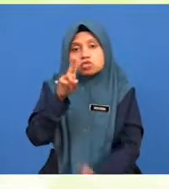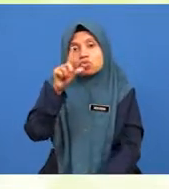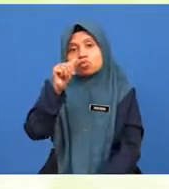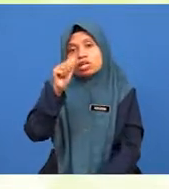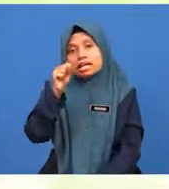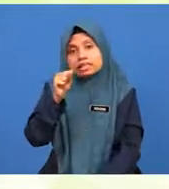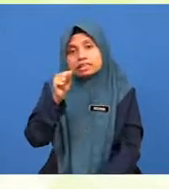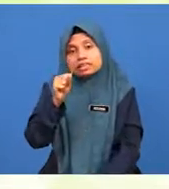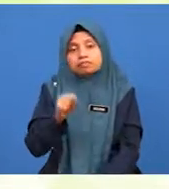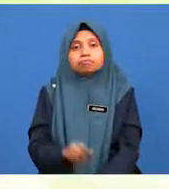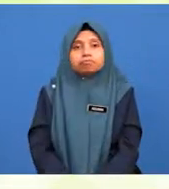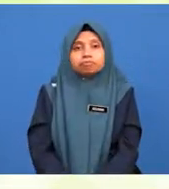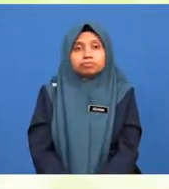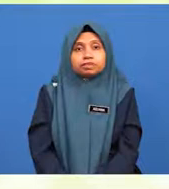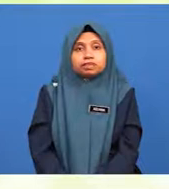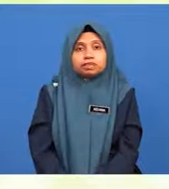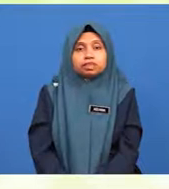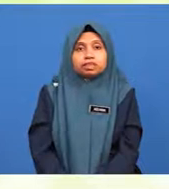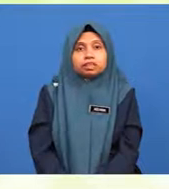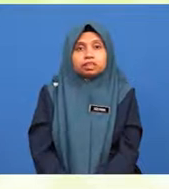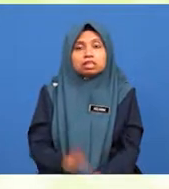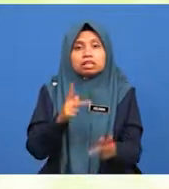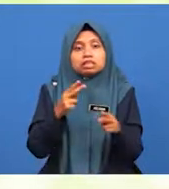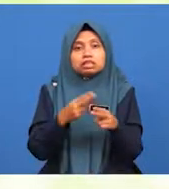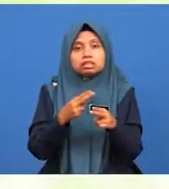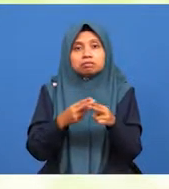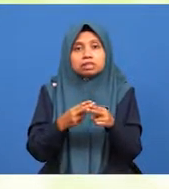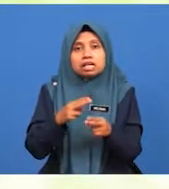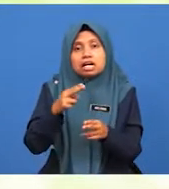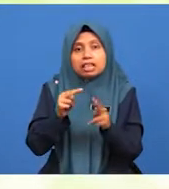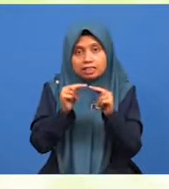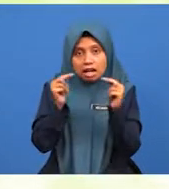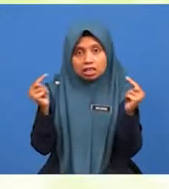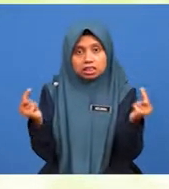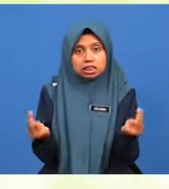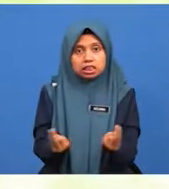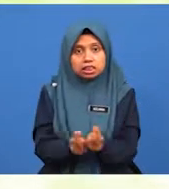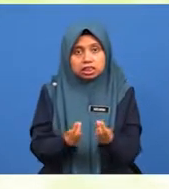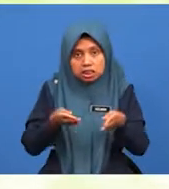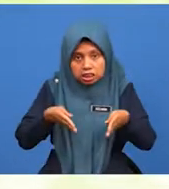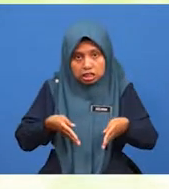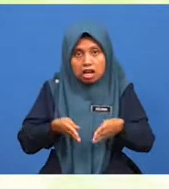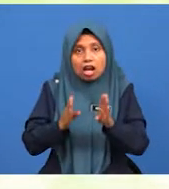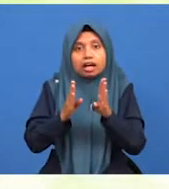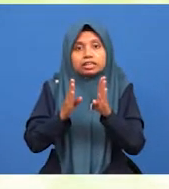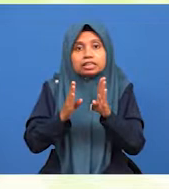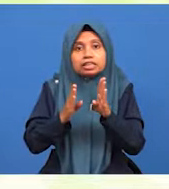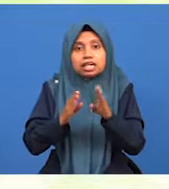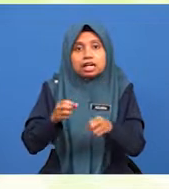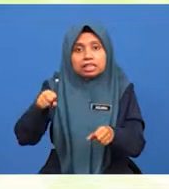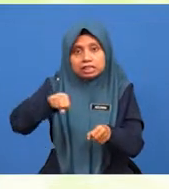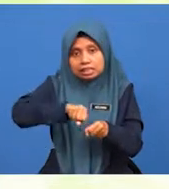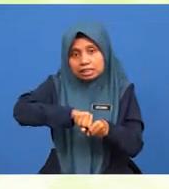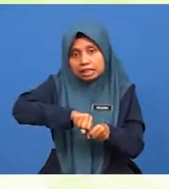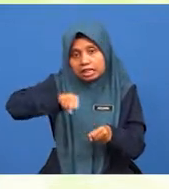seulas. Manakala kata nama ialah nangka, jalan,